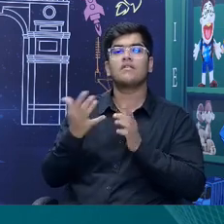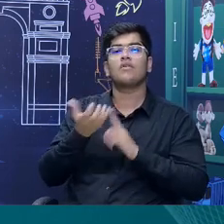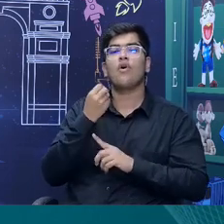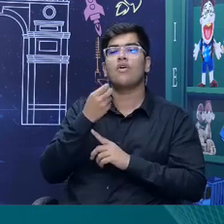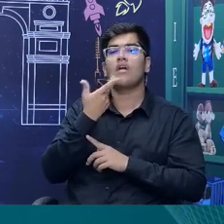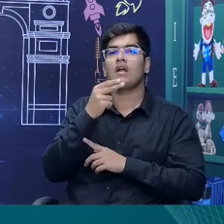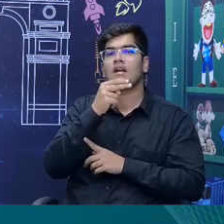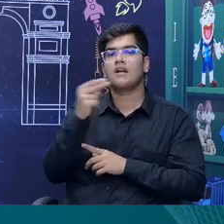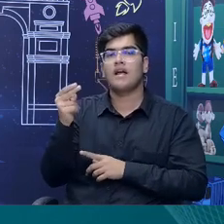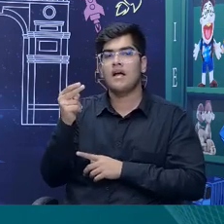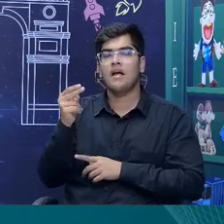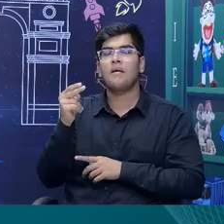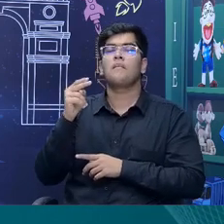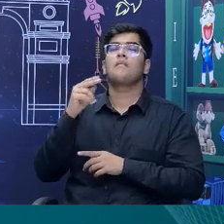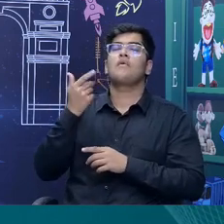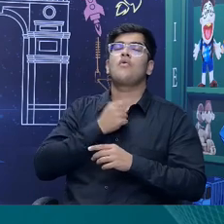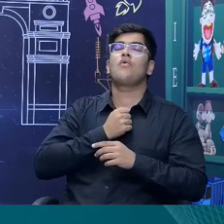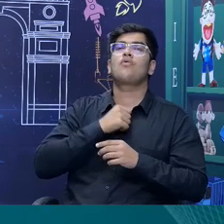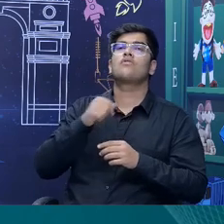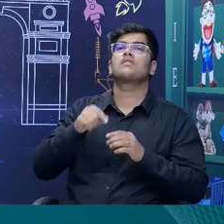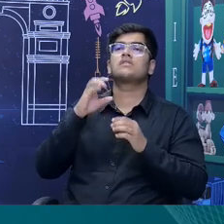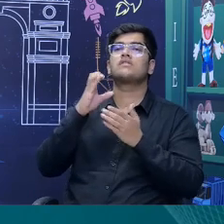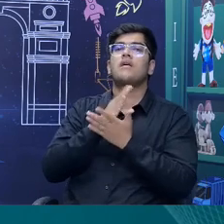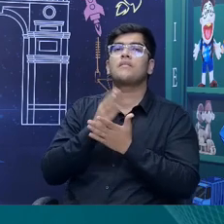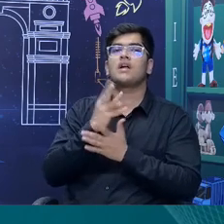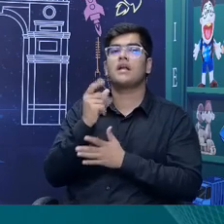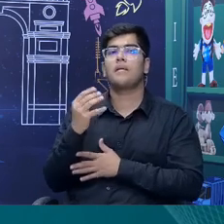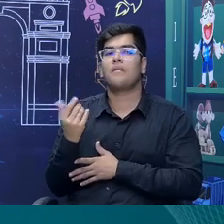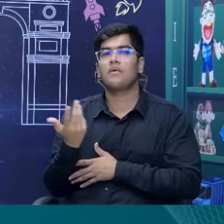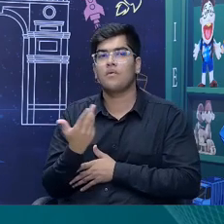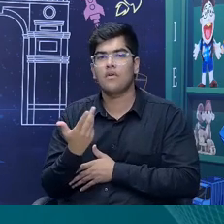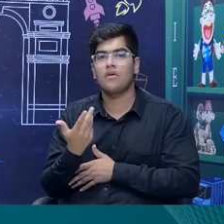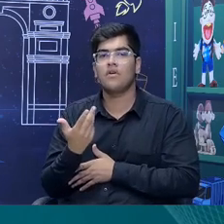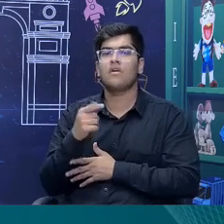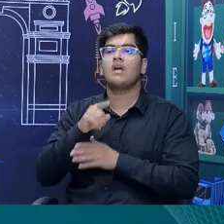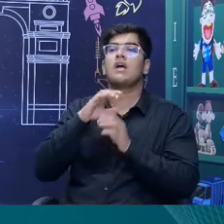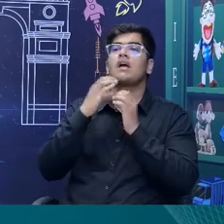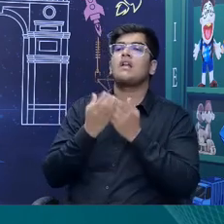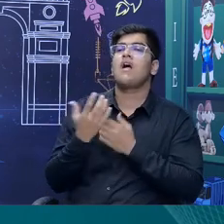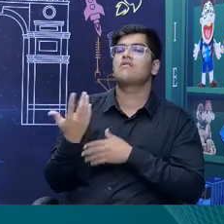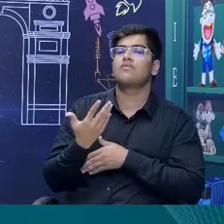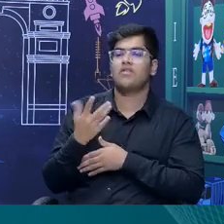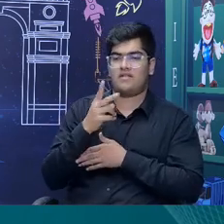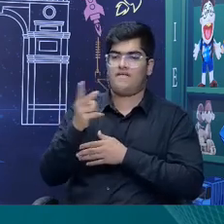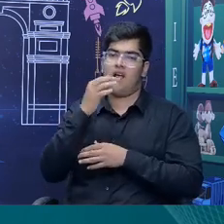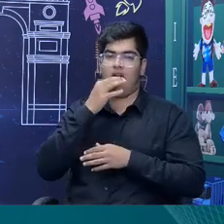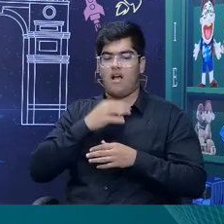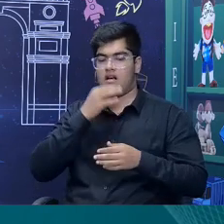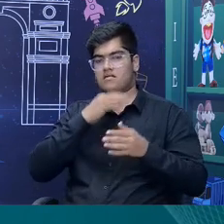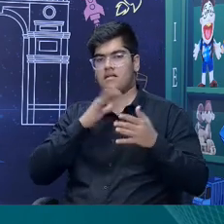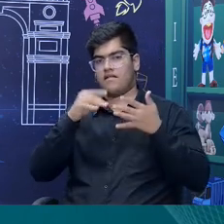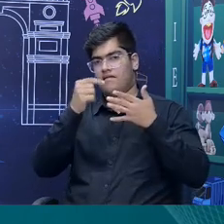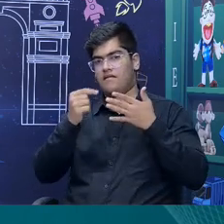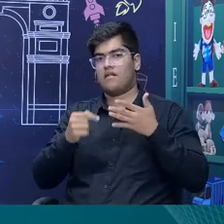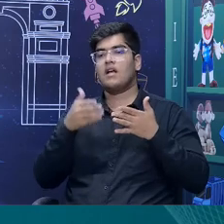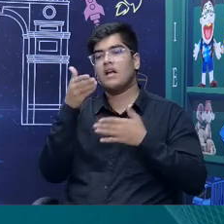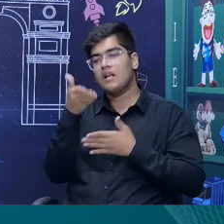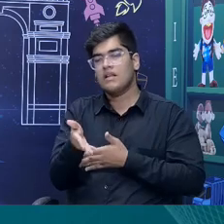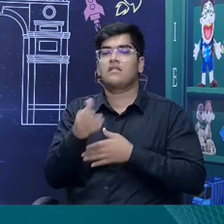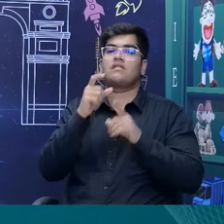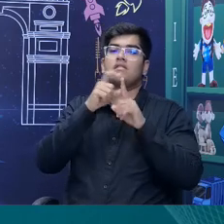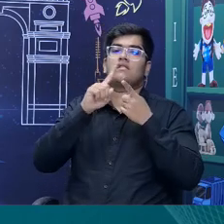मेरे सेशन का चैप्टर नंबर कौन सा है और क्या कहते हैं कौन सी क्लास के लिए दिस इस डेमोक्राफ